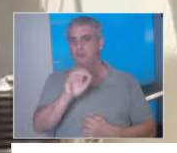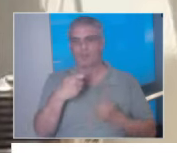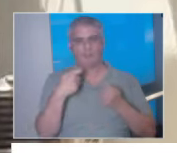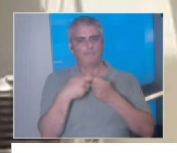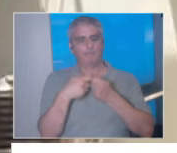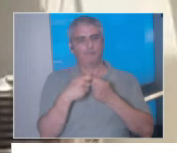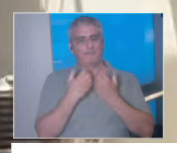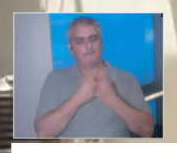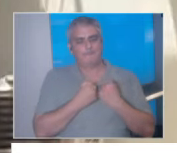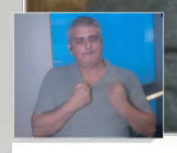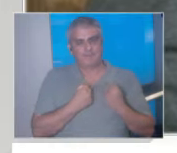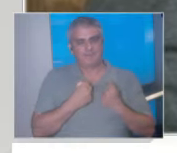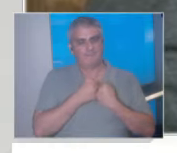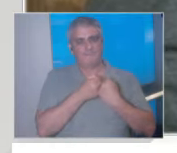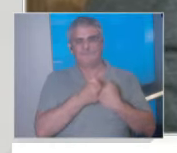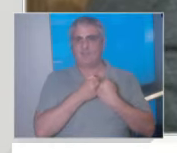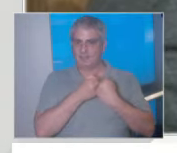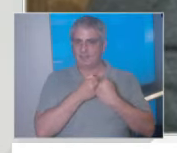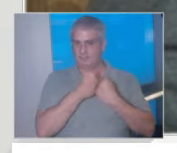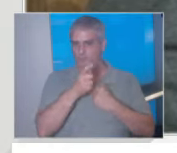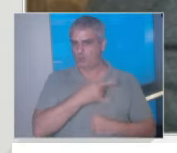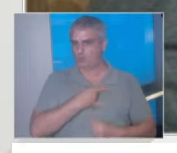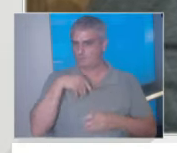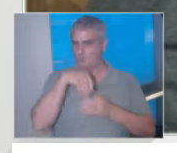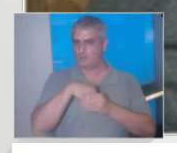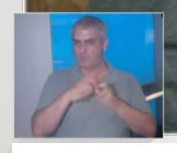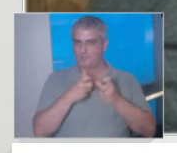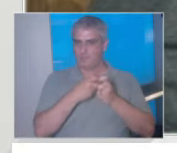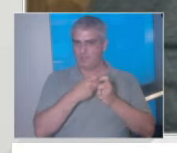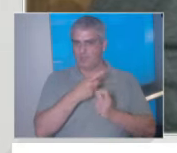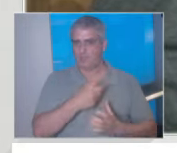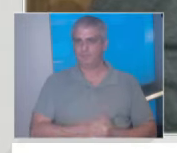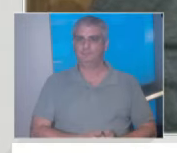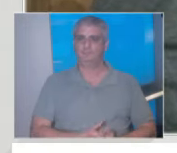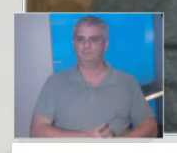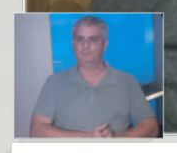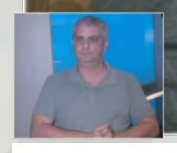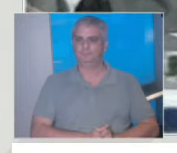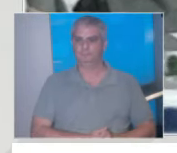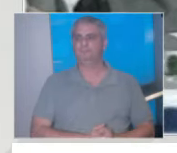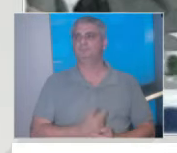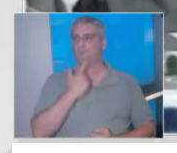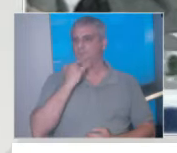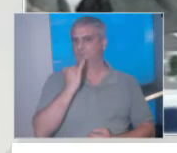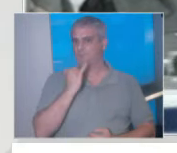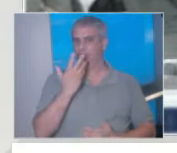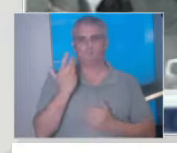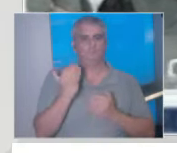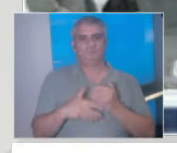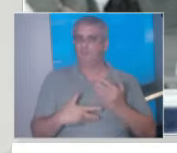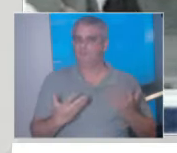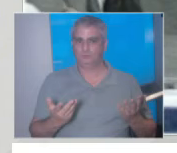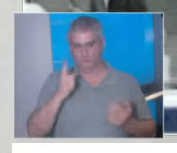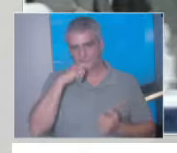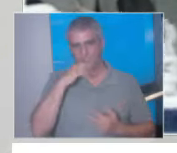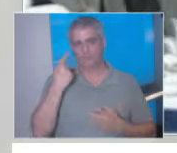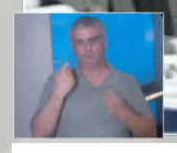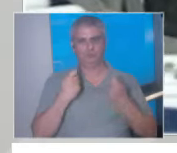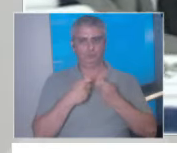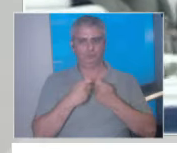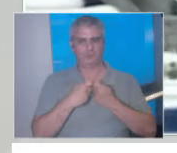לגבי המתחים והאתגרים שהוא חווה בתוך המפלגה? כן, תראי, הרי בסופו של דבר אבא היה